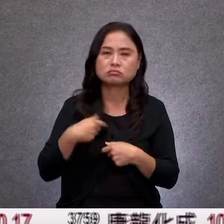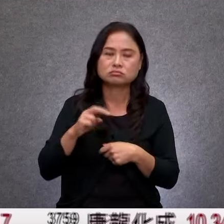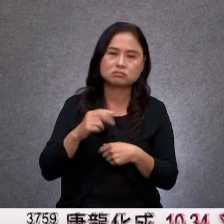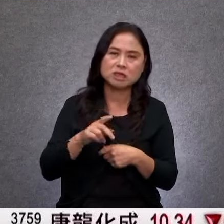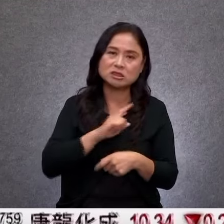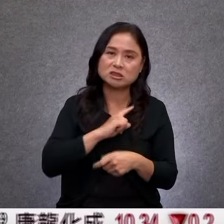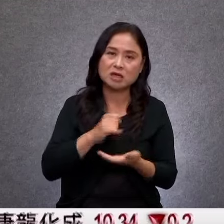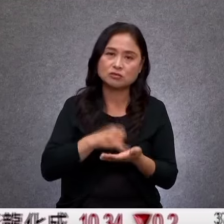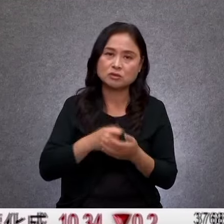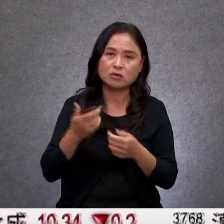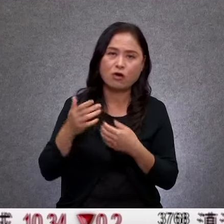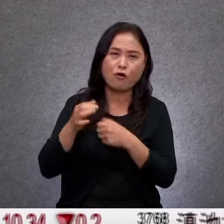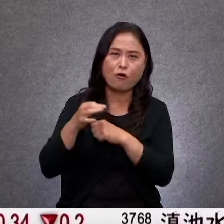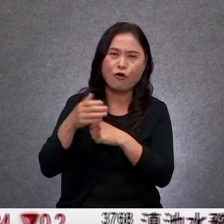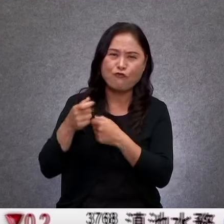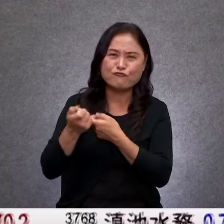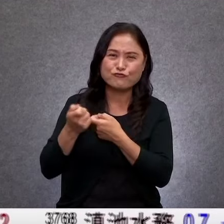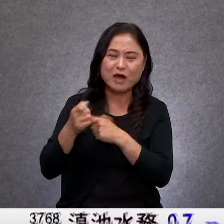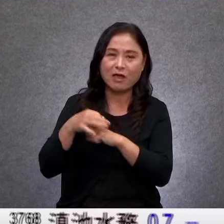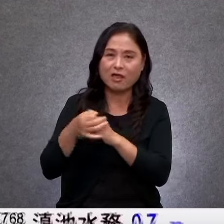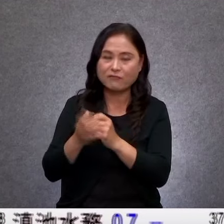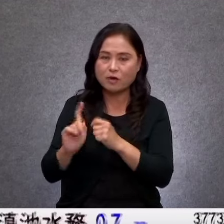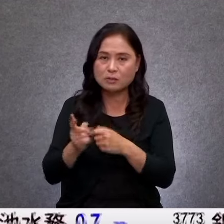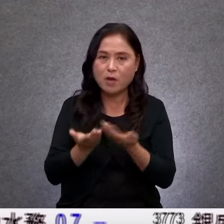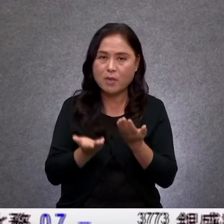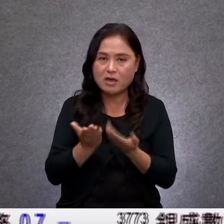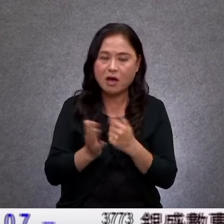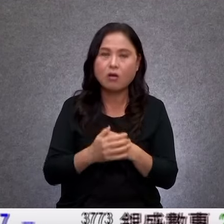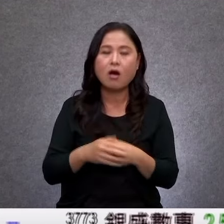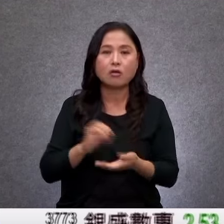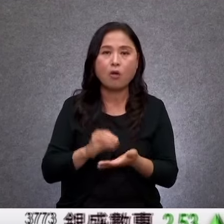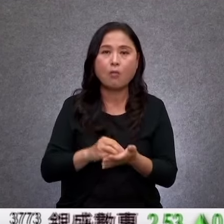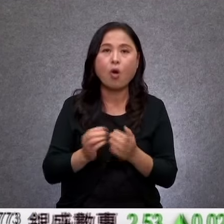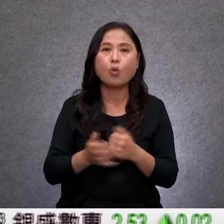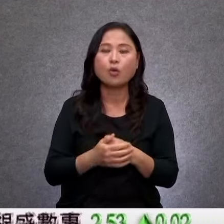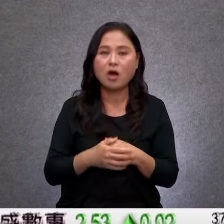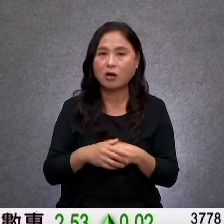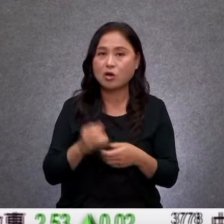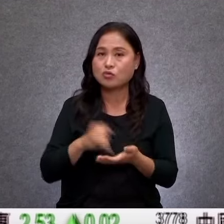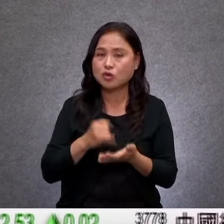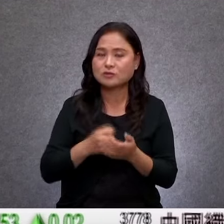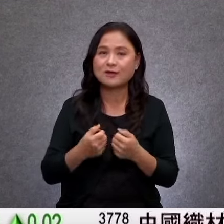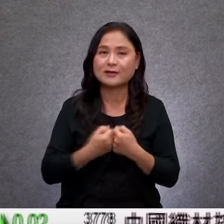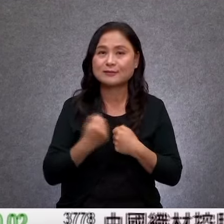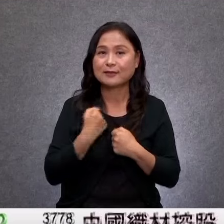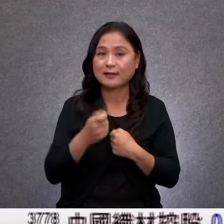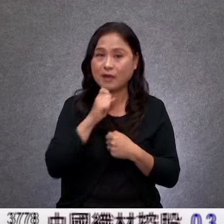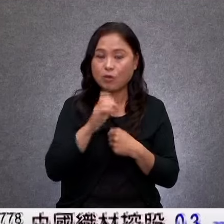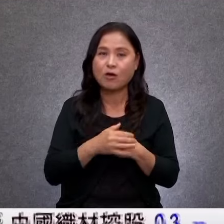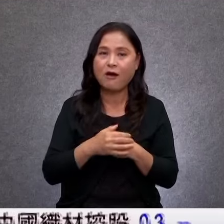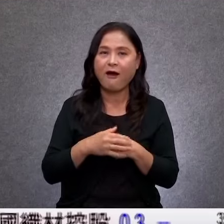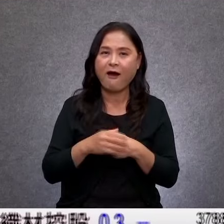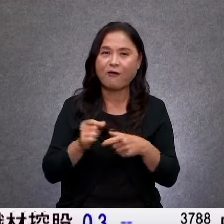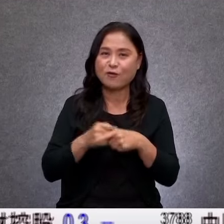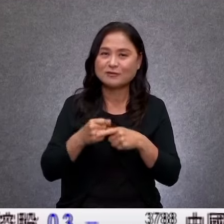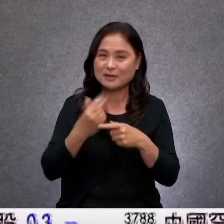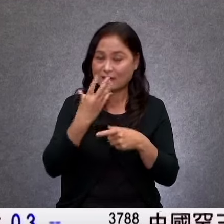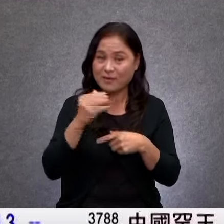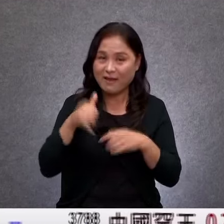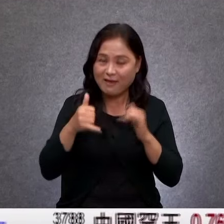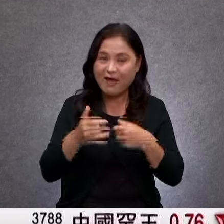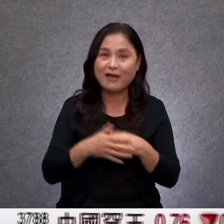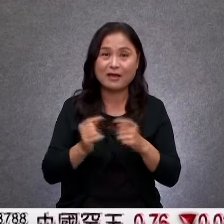哋要睇下我哋嘅税制同其他鄰近嘅地方點比，確保我税制有足夠競爭力，以至到我搶企